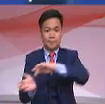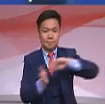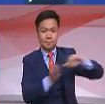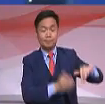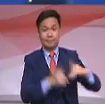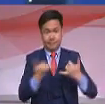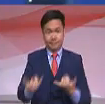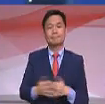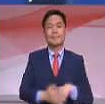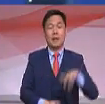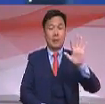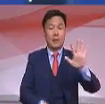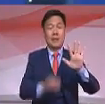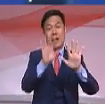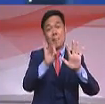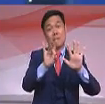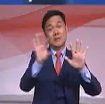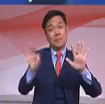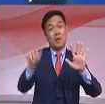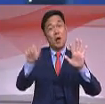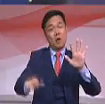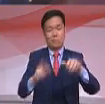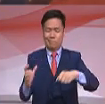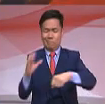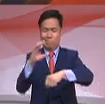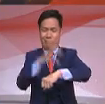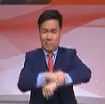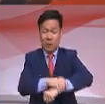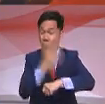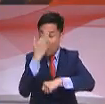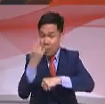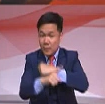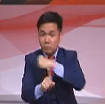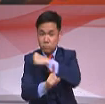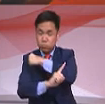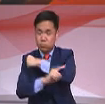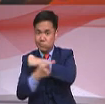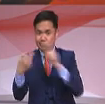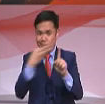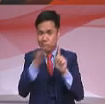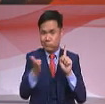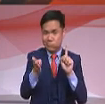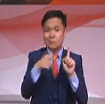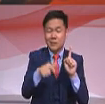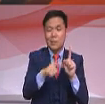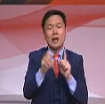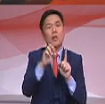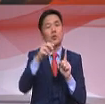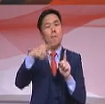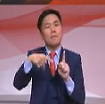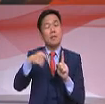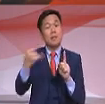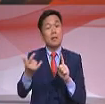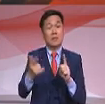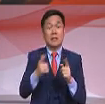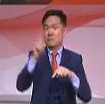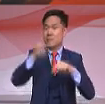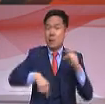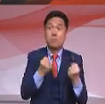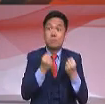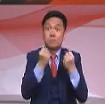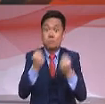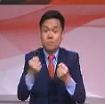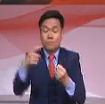Sementara itu, seramai 589 individu ditahan atas kesalahan ingkar prosedur operasi standard SOP Perintah Kawalan